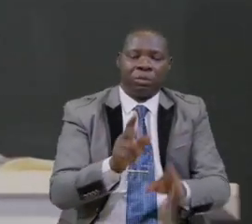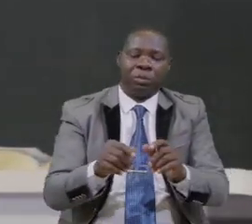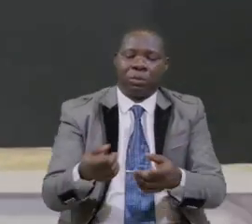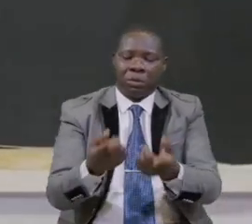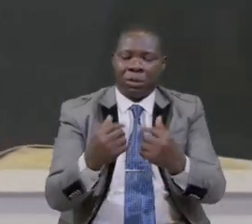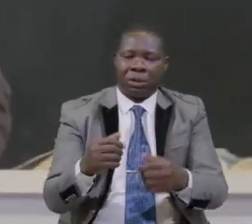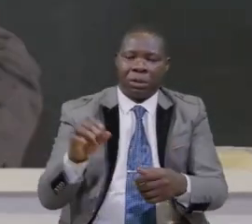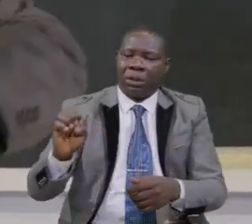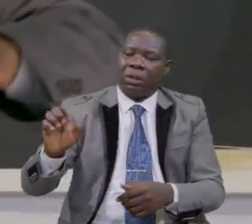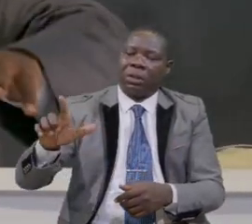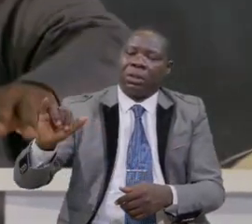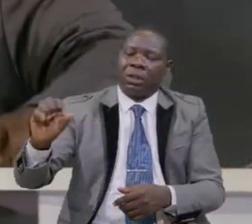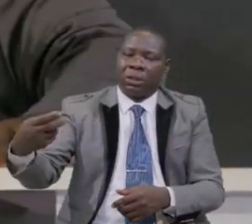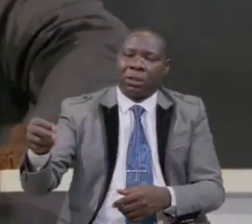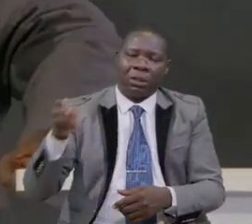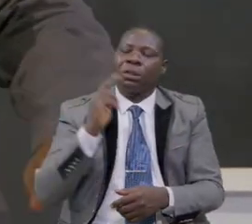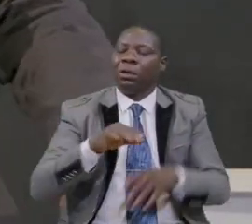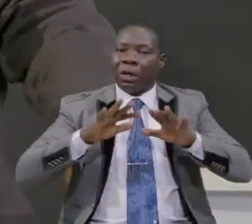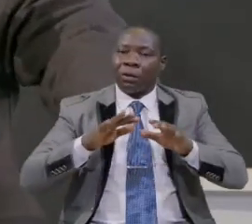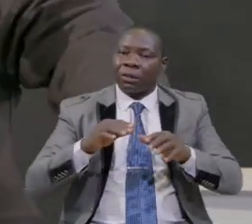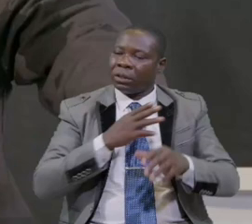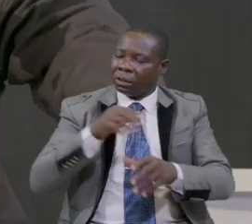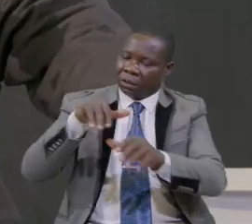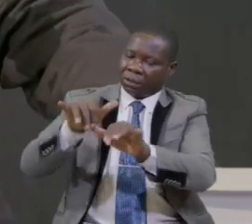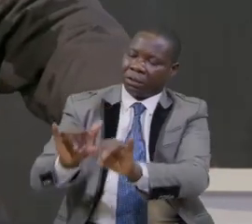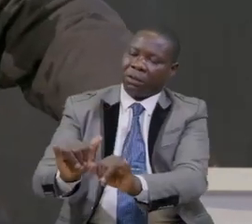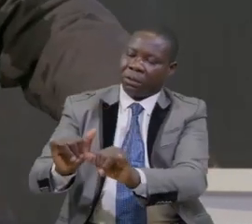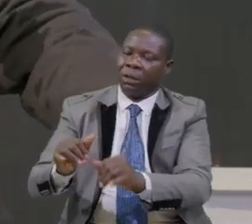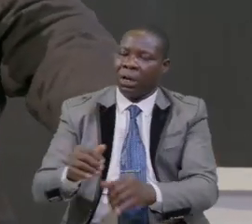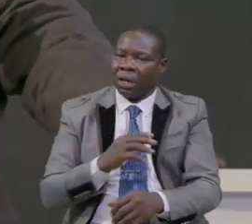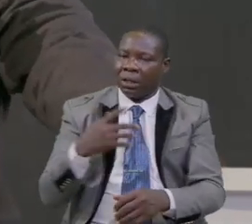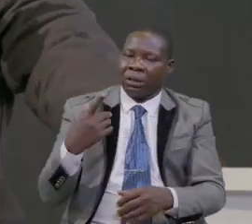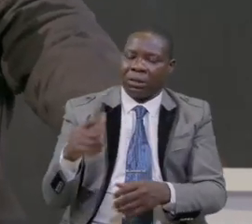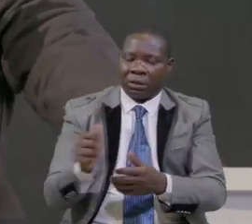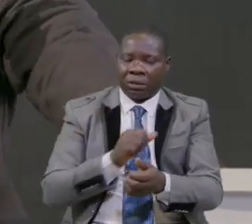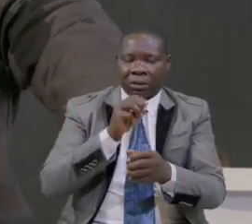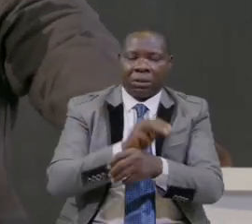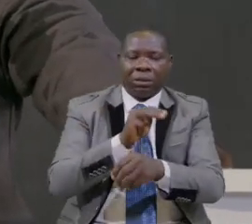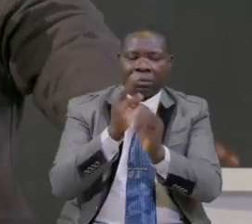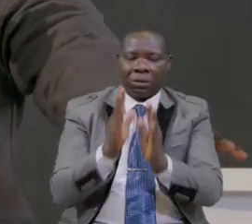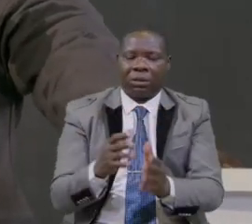paniqué, il est resté là. Ses serviteurs de destruction sont venus.